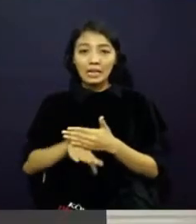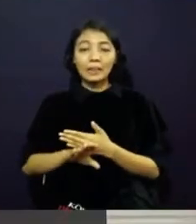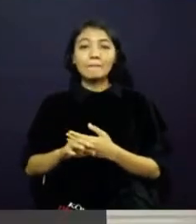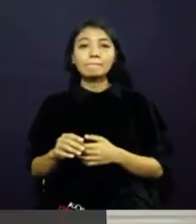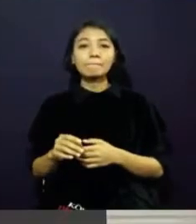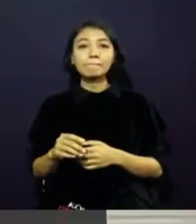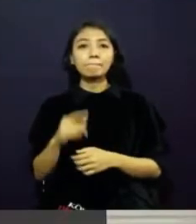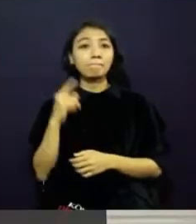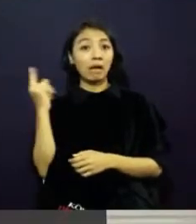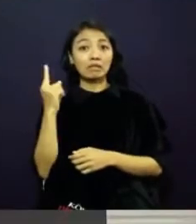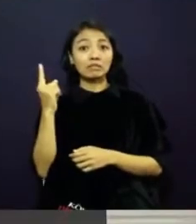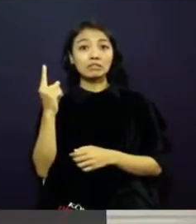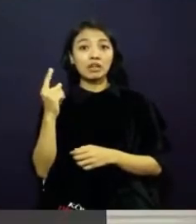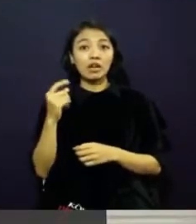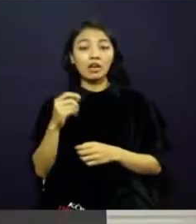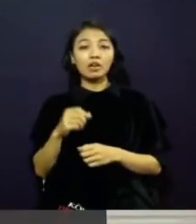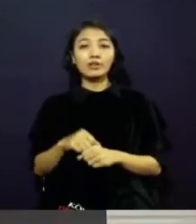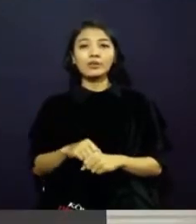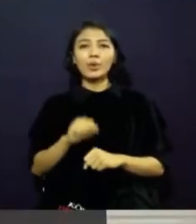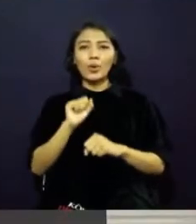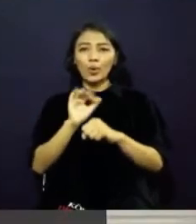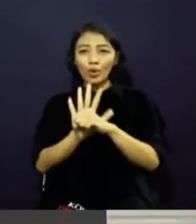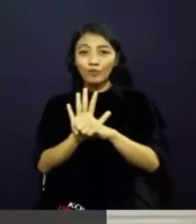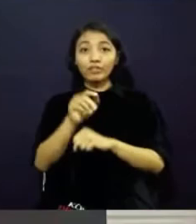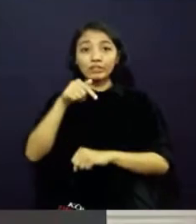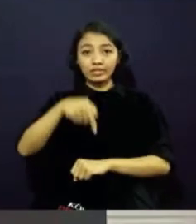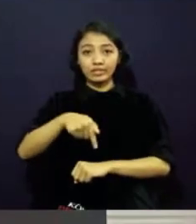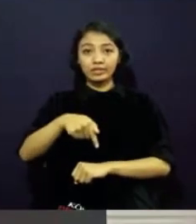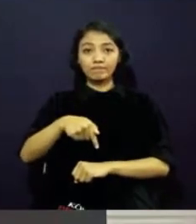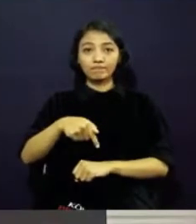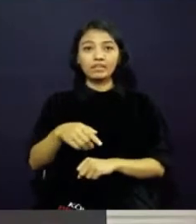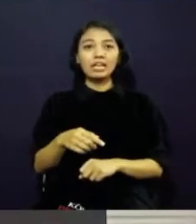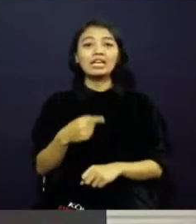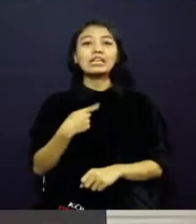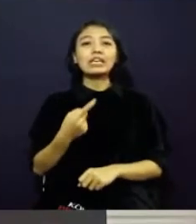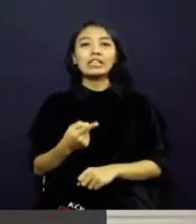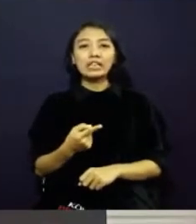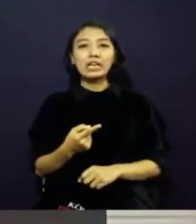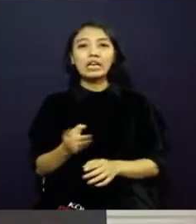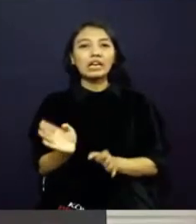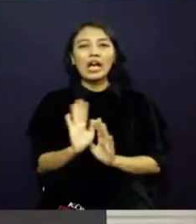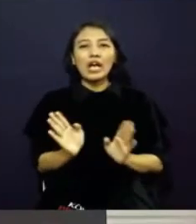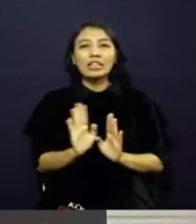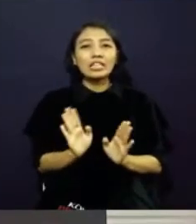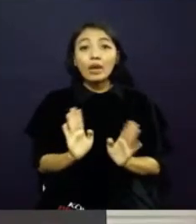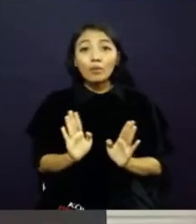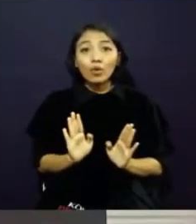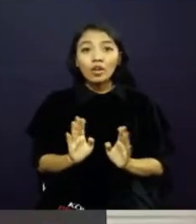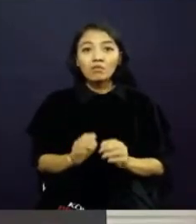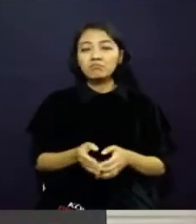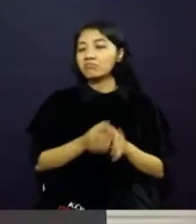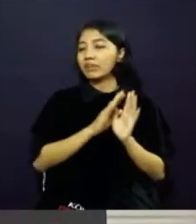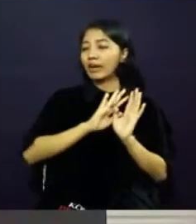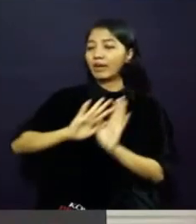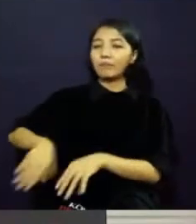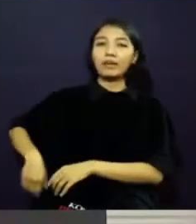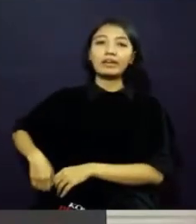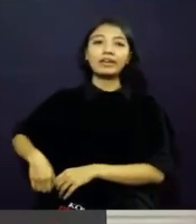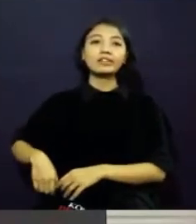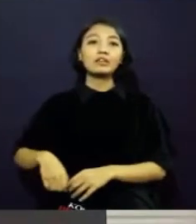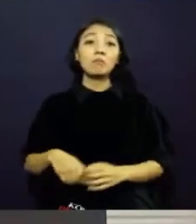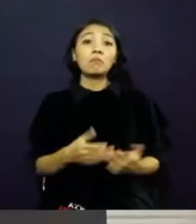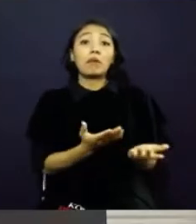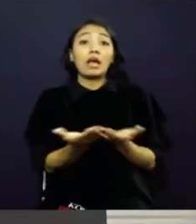tidak membuat kita mengabaikan pelayanan sakramen apalagi